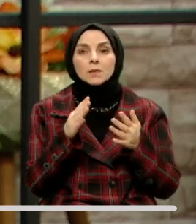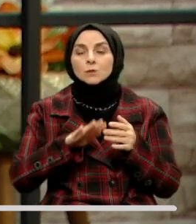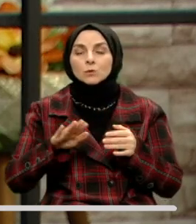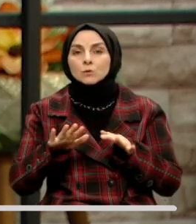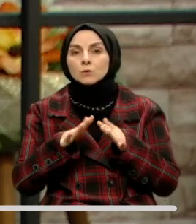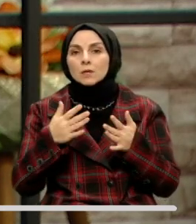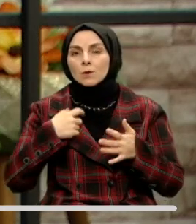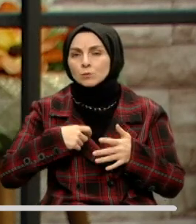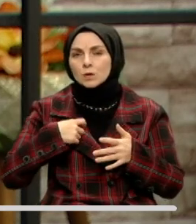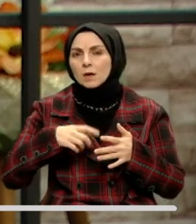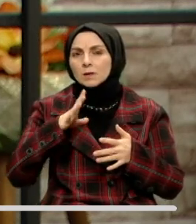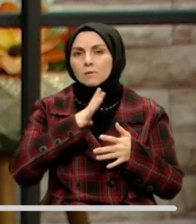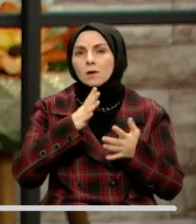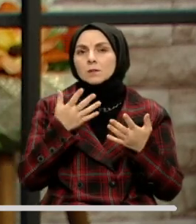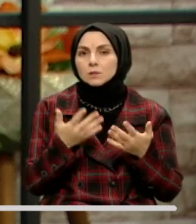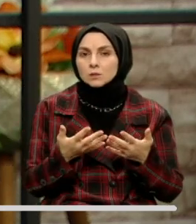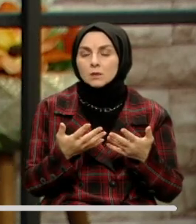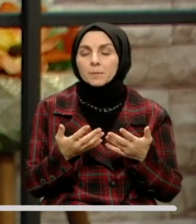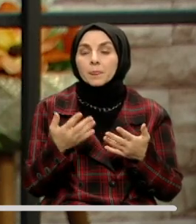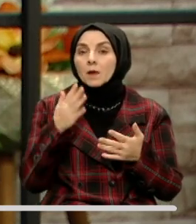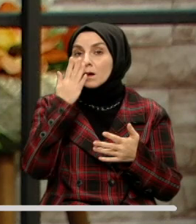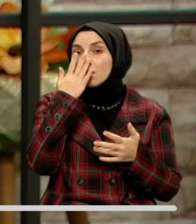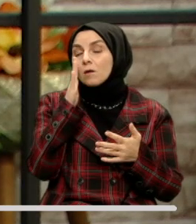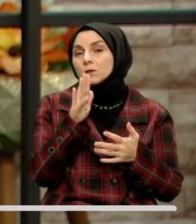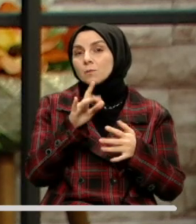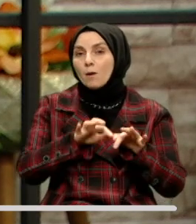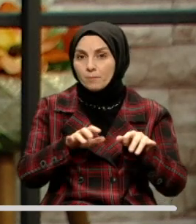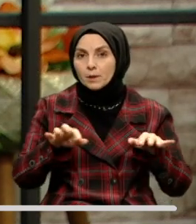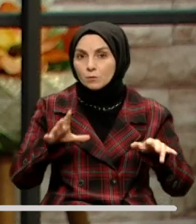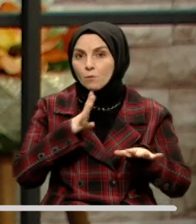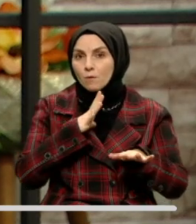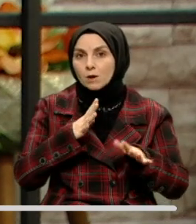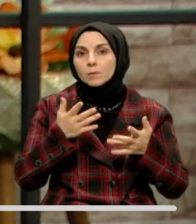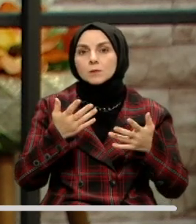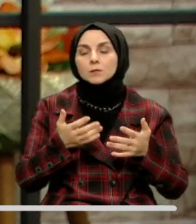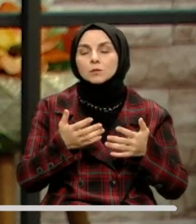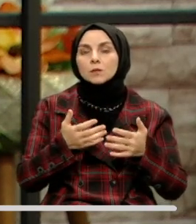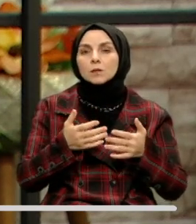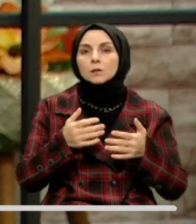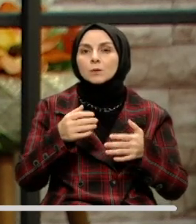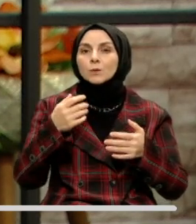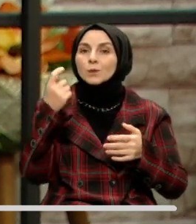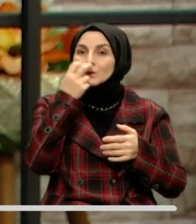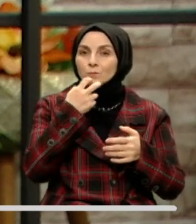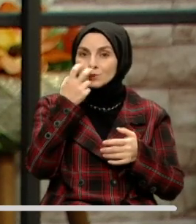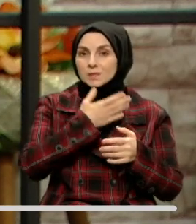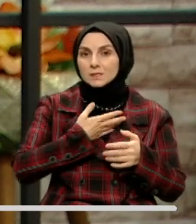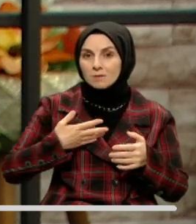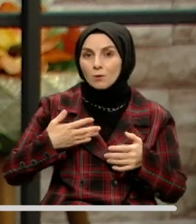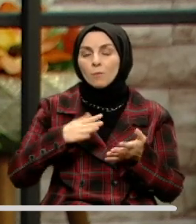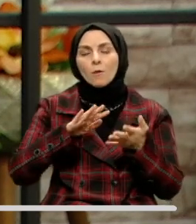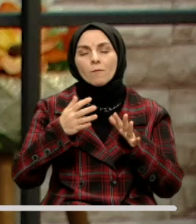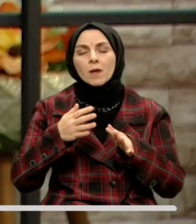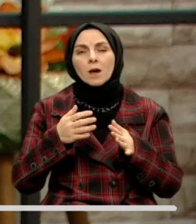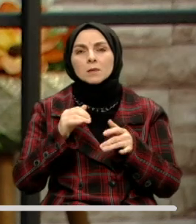gelişimi. Acaba piyano çalabilir mi? Genel jimnastik yeteneği nasıl? Çocuğun beden algısı